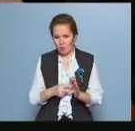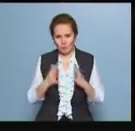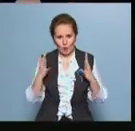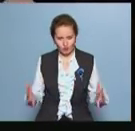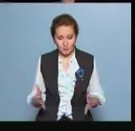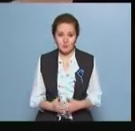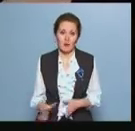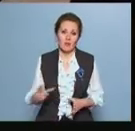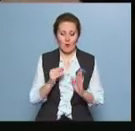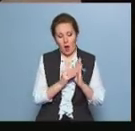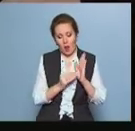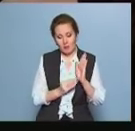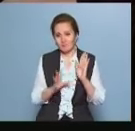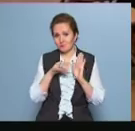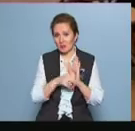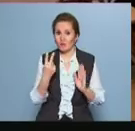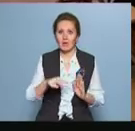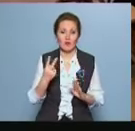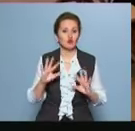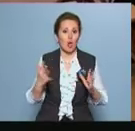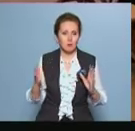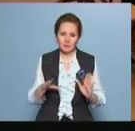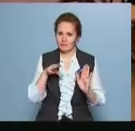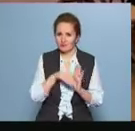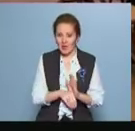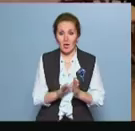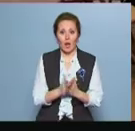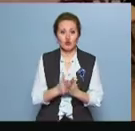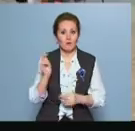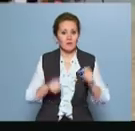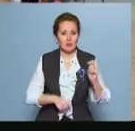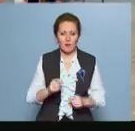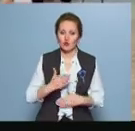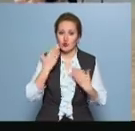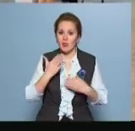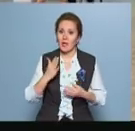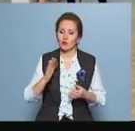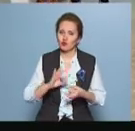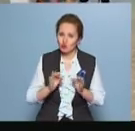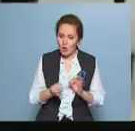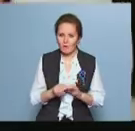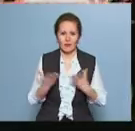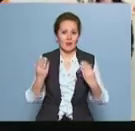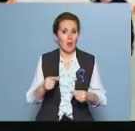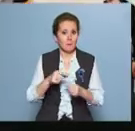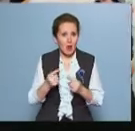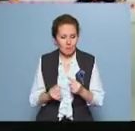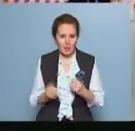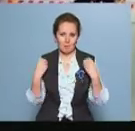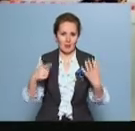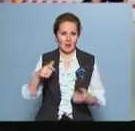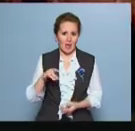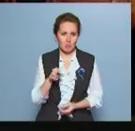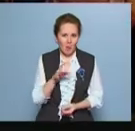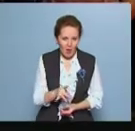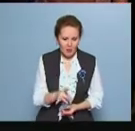календарь включает 22 события, в их числе книжный фестиваль «Читай Ижевск», Всемирный день пельменя, праздник Гербер, Перевозненский засольник,